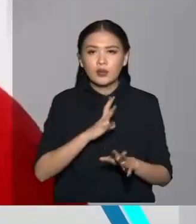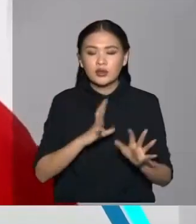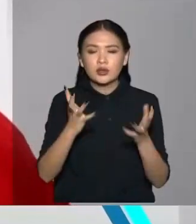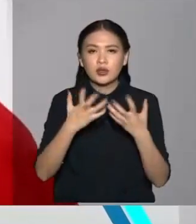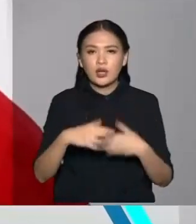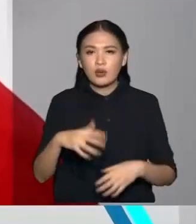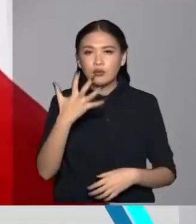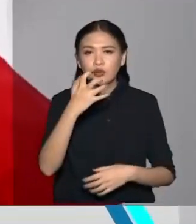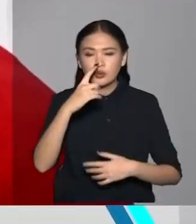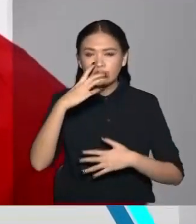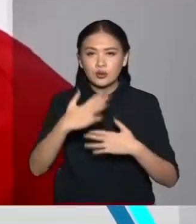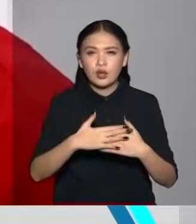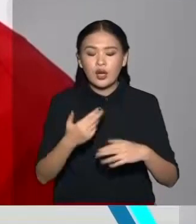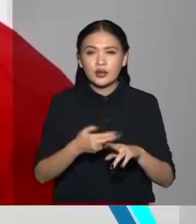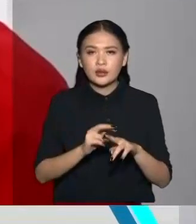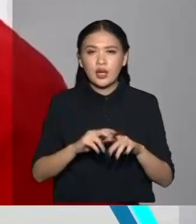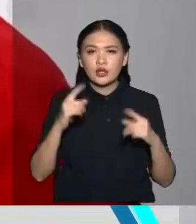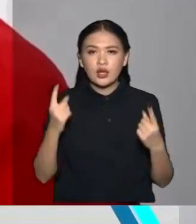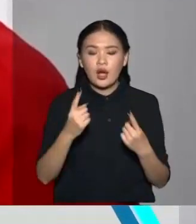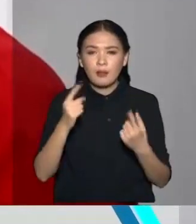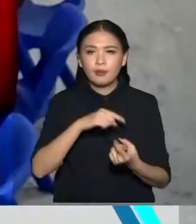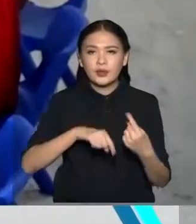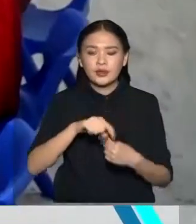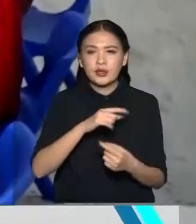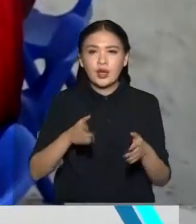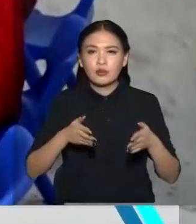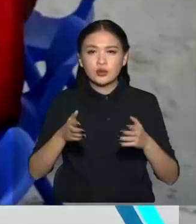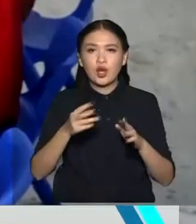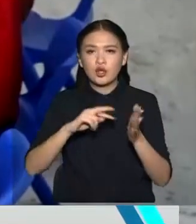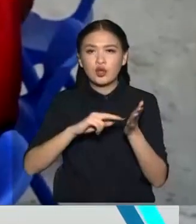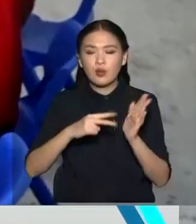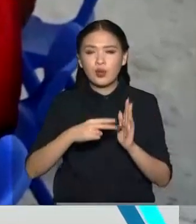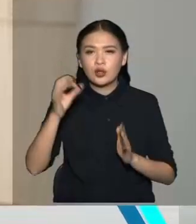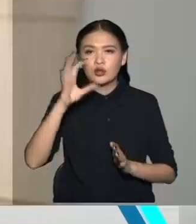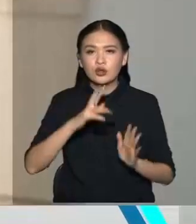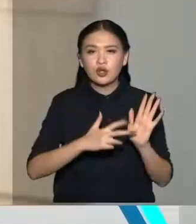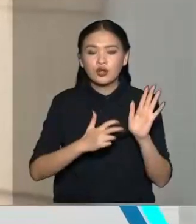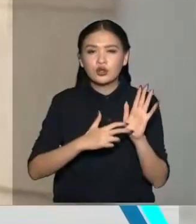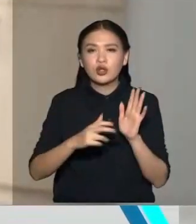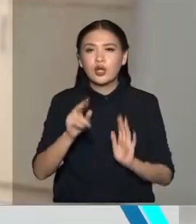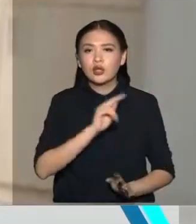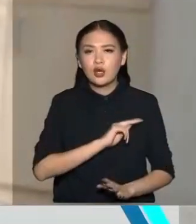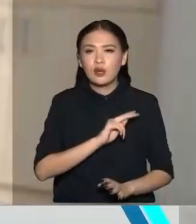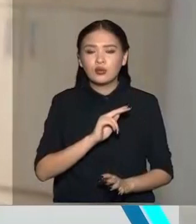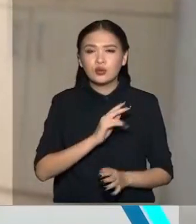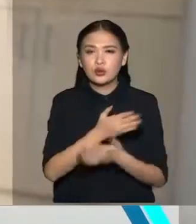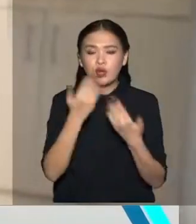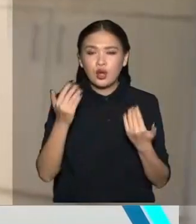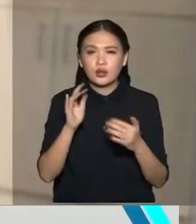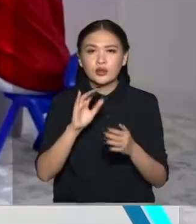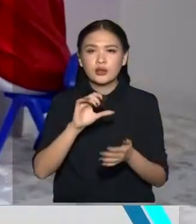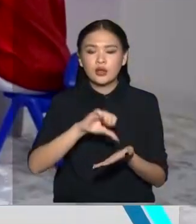аймақта 500-ге жетеді. Көбі шағын бизнеске бет бұрған. Жалпы жобаға 800-ден аса жұмыссыз жас қатысқан екен.